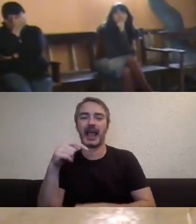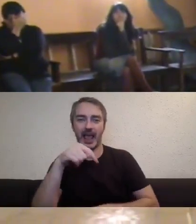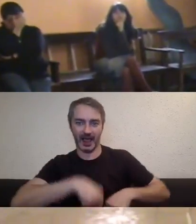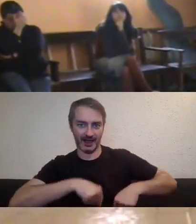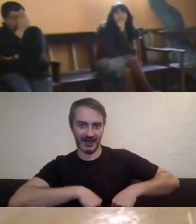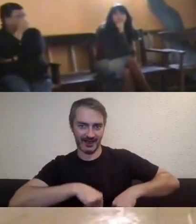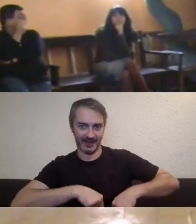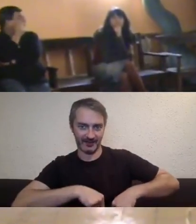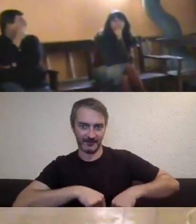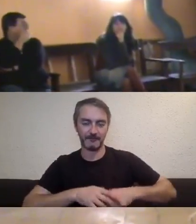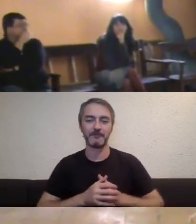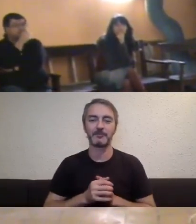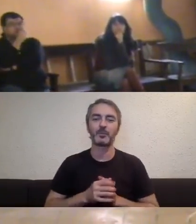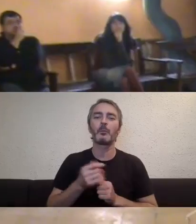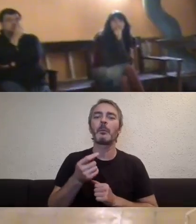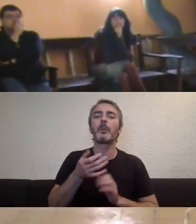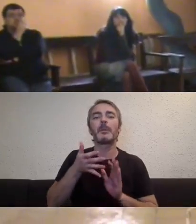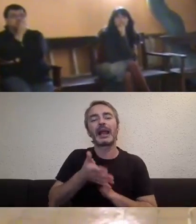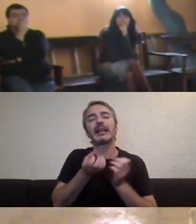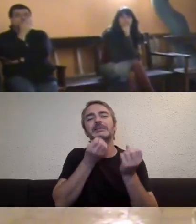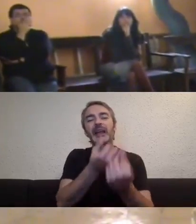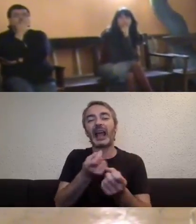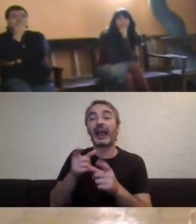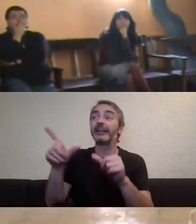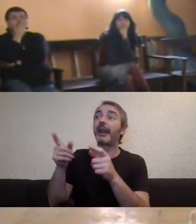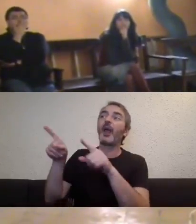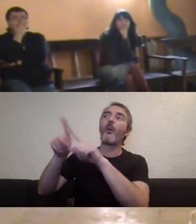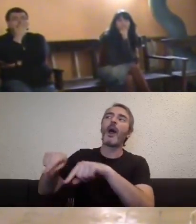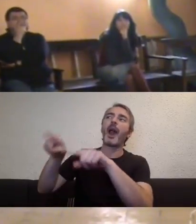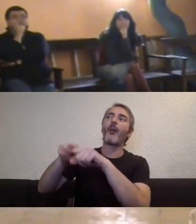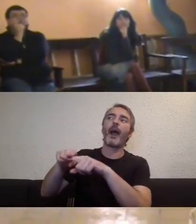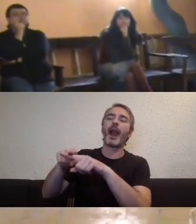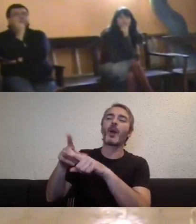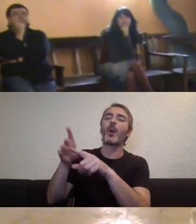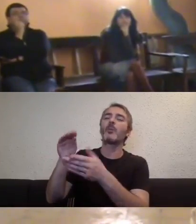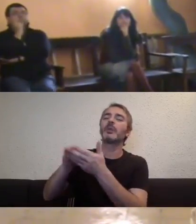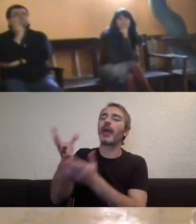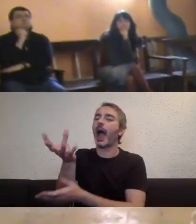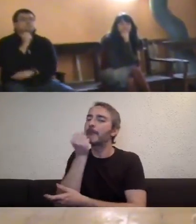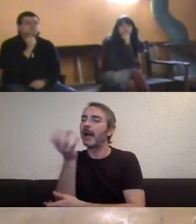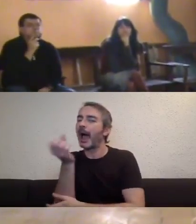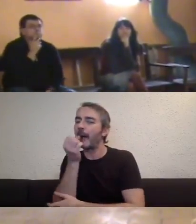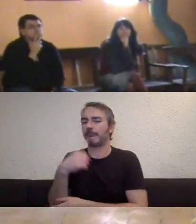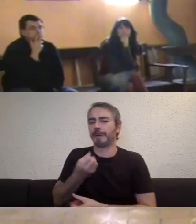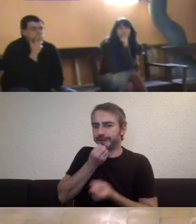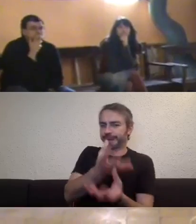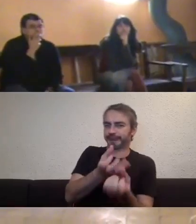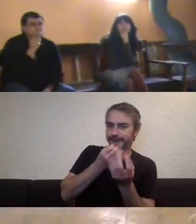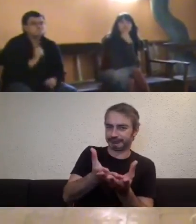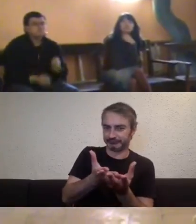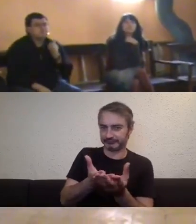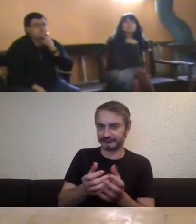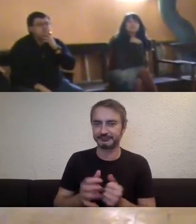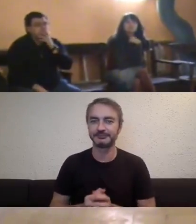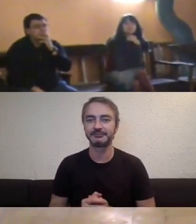un projecte que va néixer aquí. Vull dir que amb aquest afany d'intentar explicar més enllà del que expliquen els mitjans, doncs, diguem que aquest